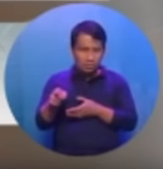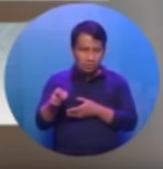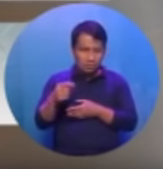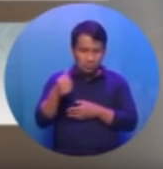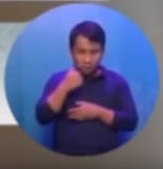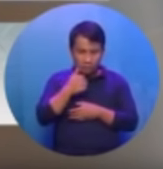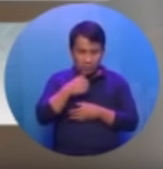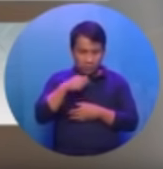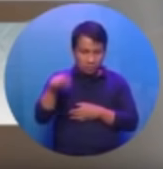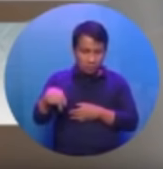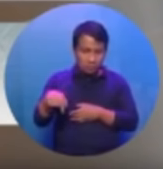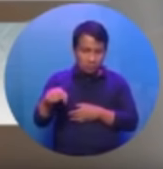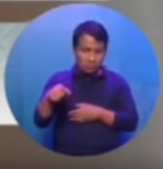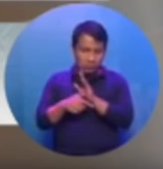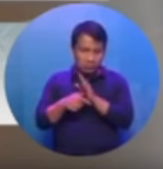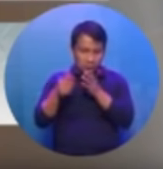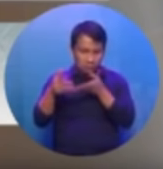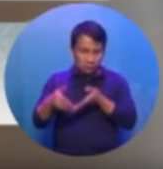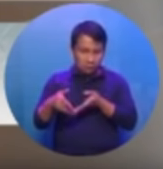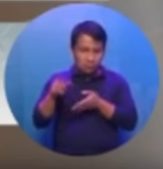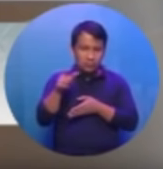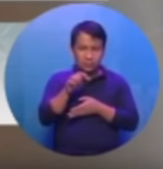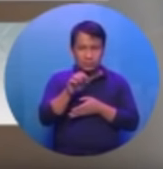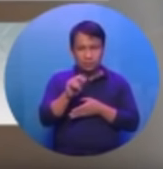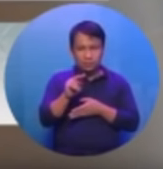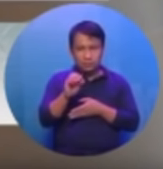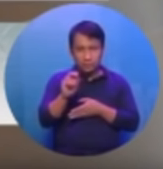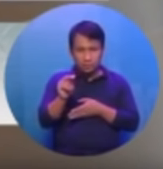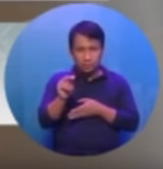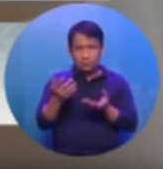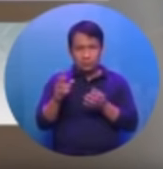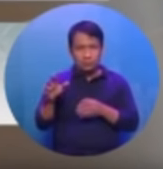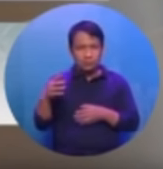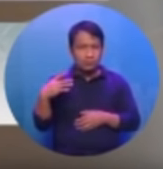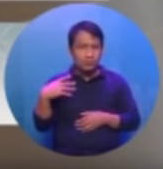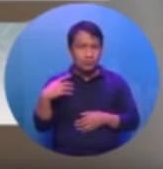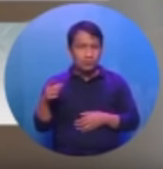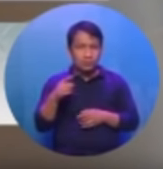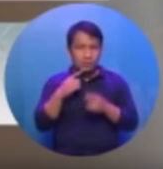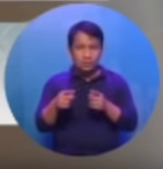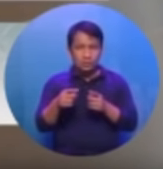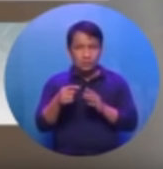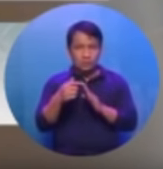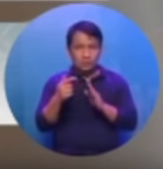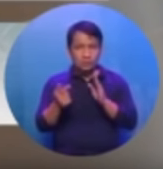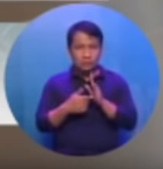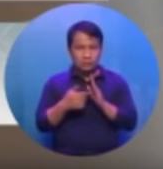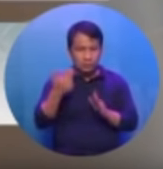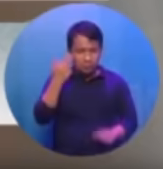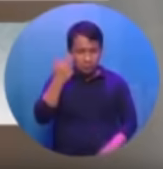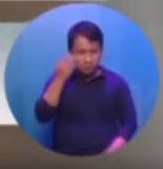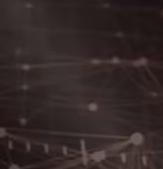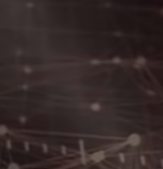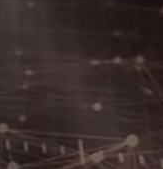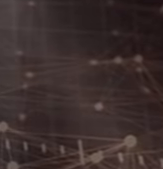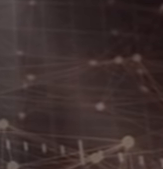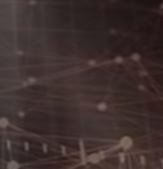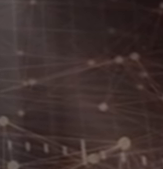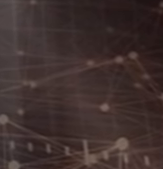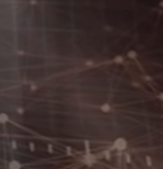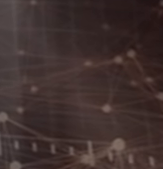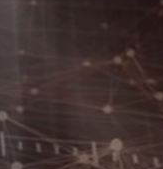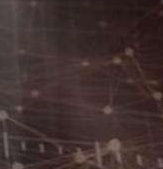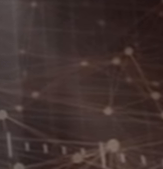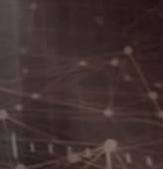po na babae is attorney din po, sir, sa Lebanon. Okay, sandali lang ha. Makakausap natin si Attorney Hans Kakdak ng OWA.